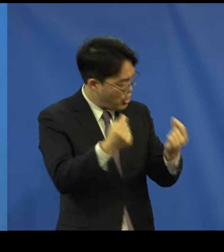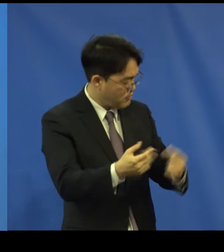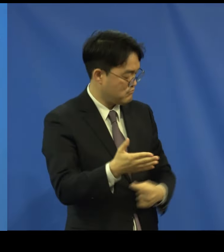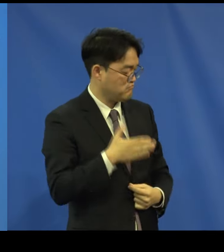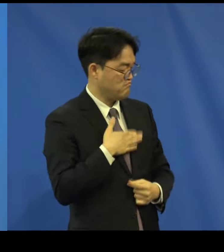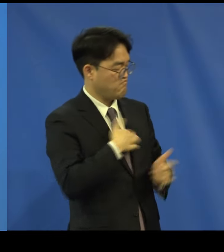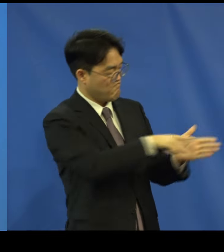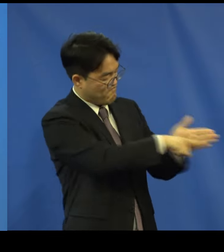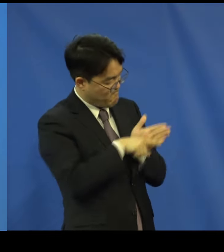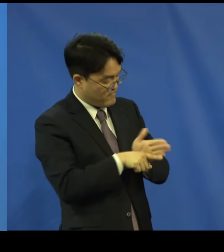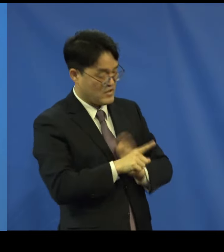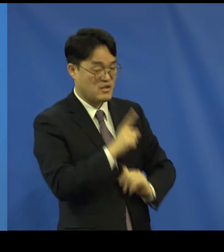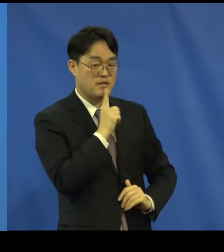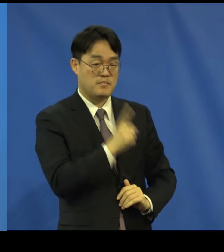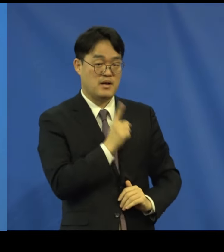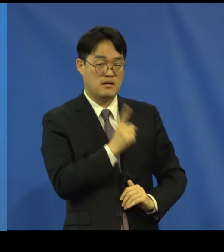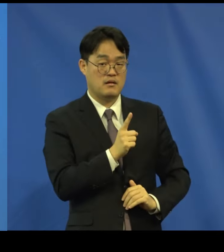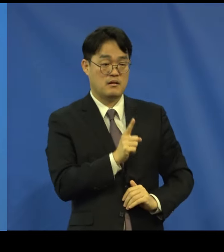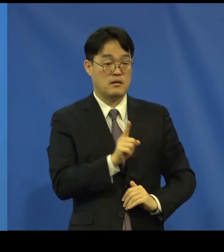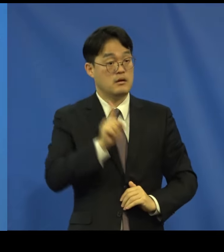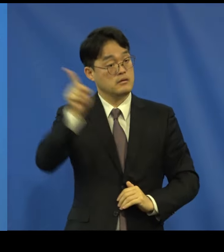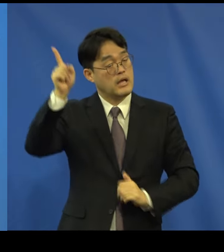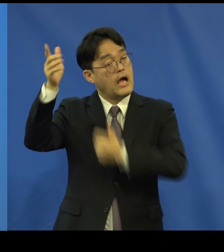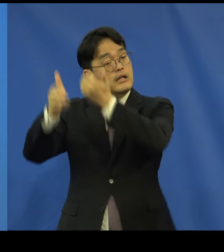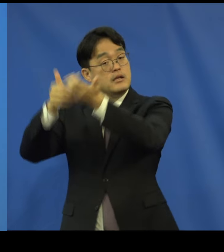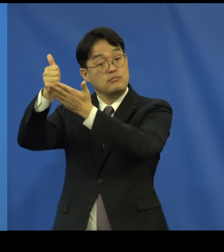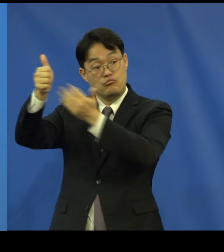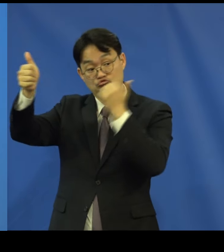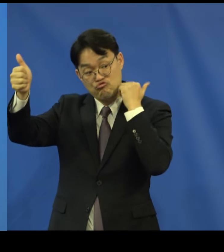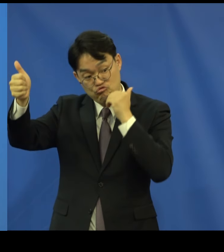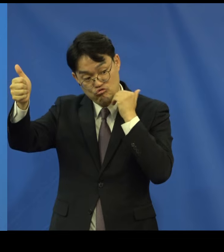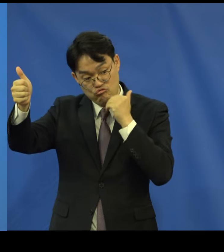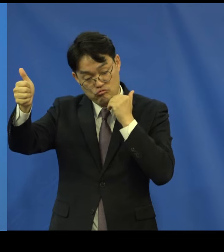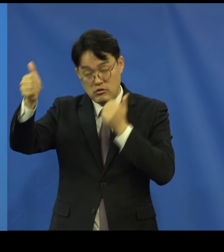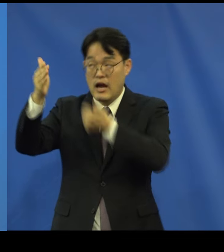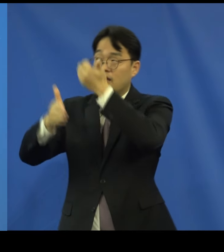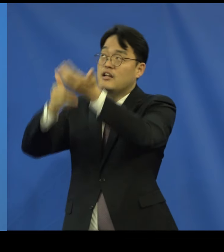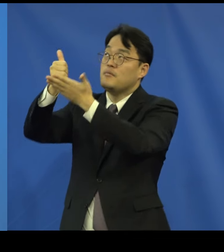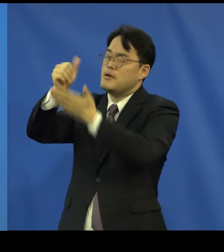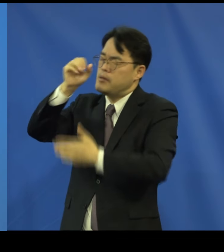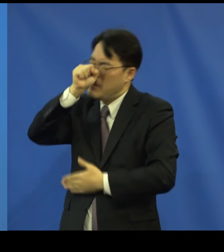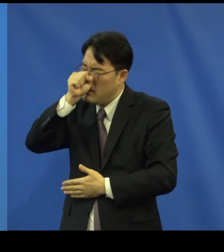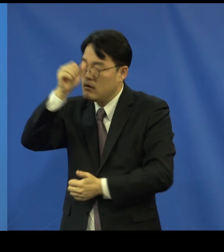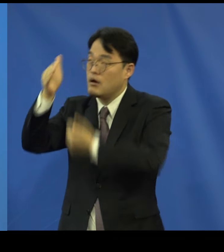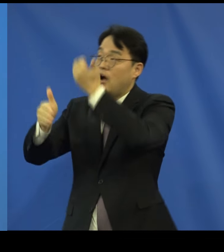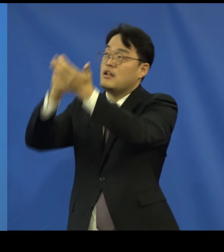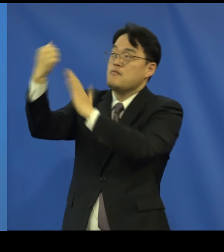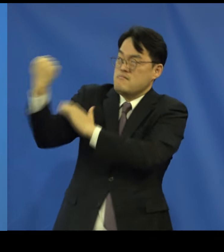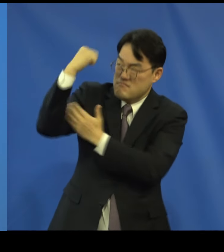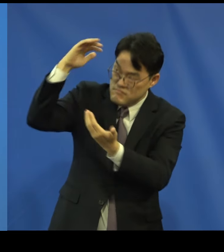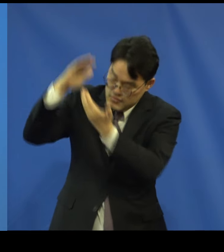있는 거예요. 그분이 누구이신가 하는 거죠. 그분의 주권과 그분의 선하심을 믿어라.